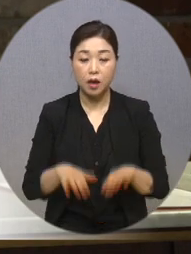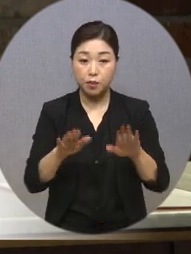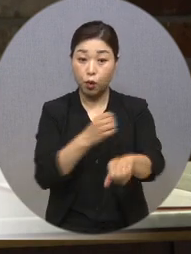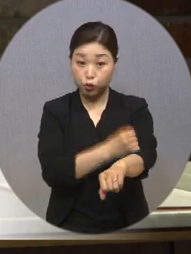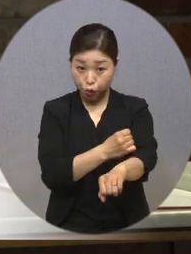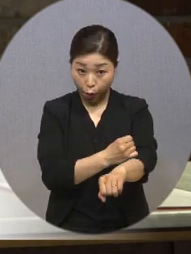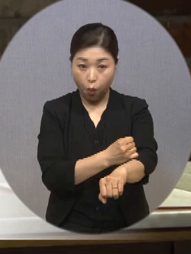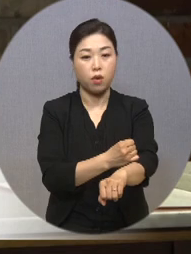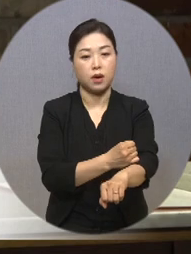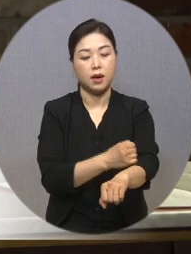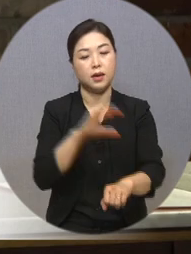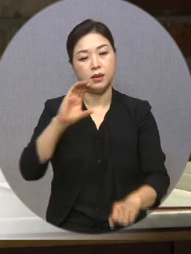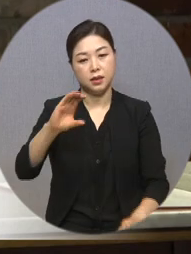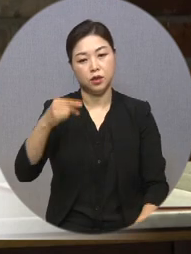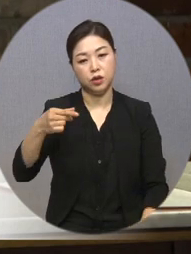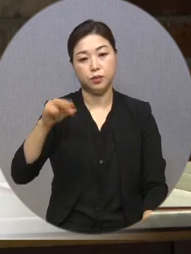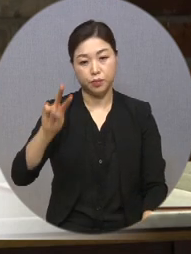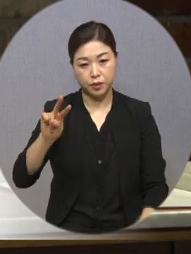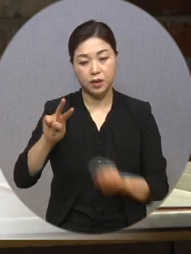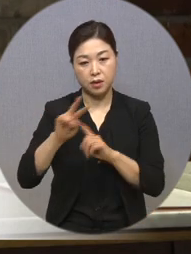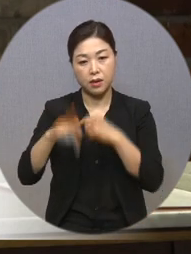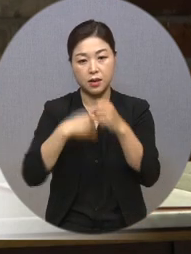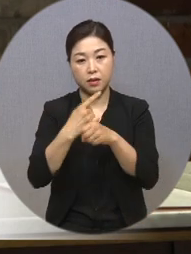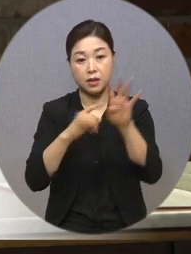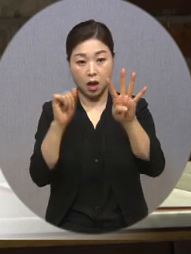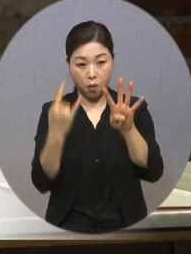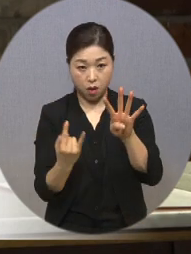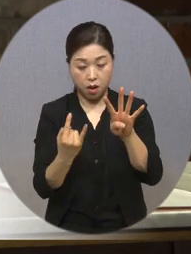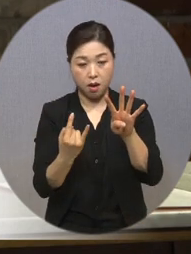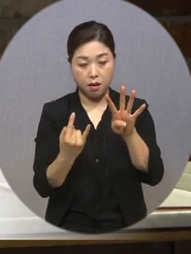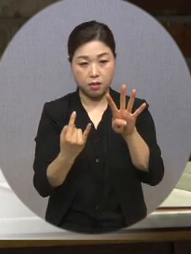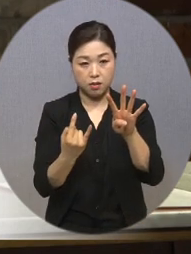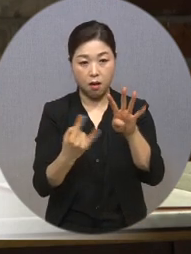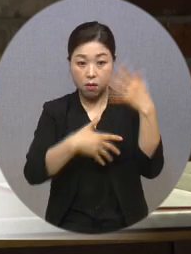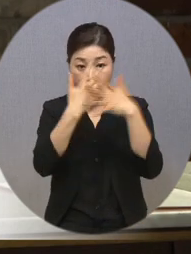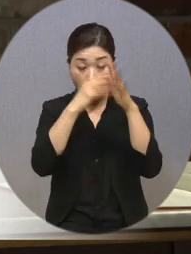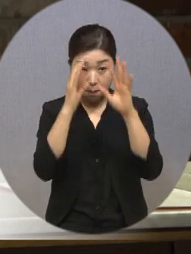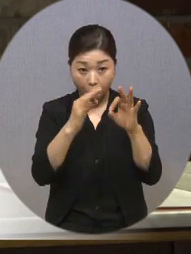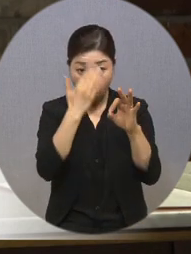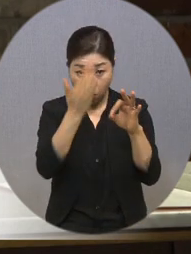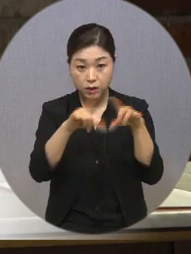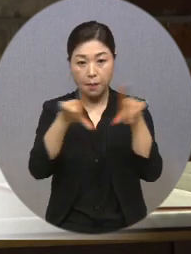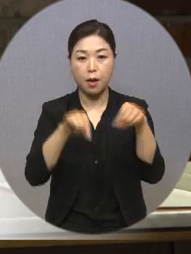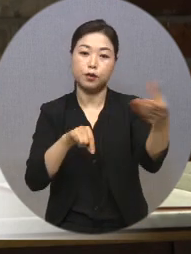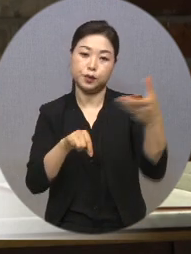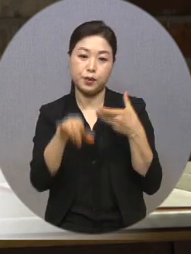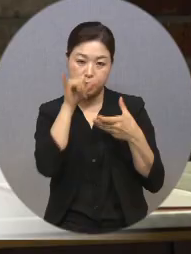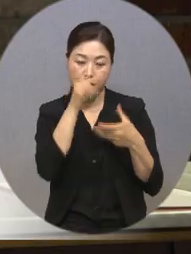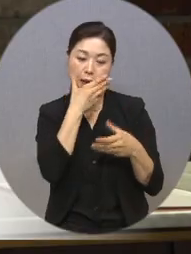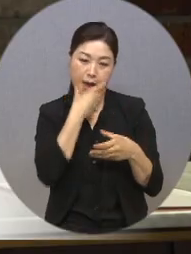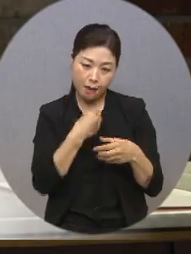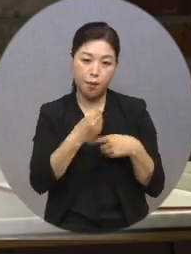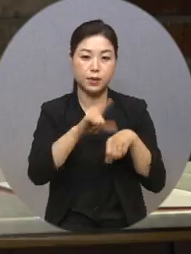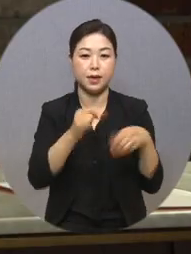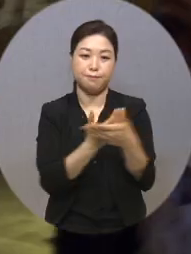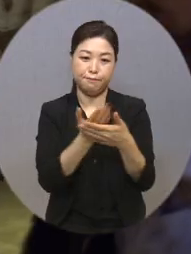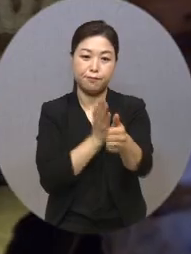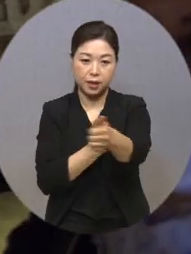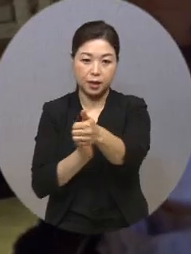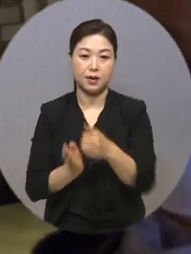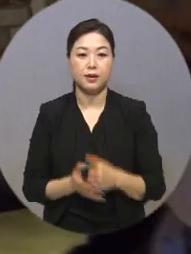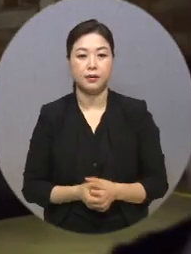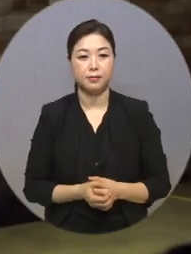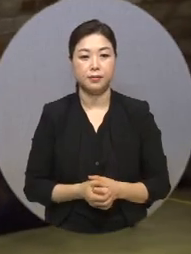히 지부에서 연 4회의 거쳐서 무료 구조를 제공하는 만큼 꼭 행복한 시간 되시기 바랍니다